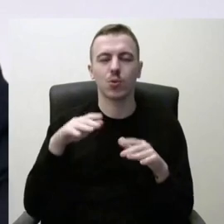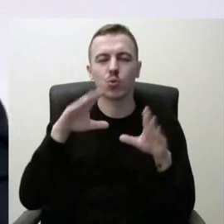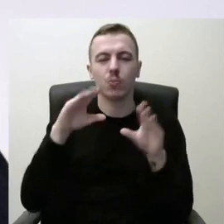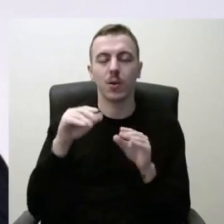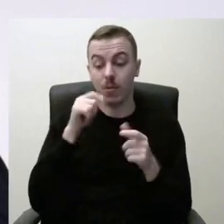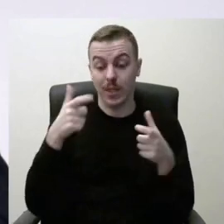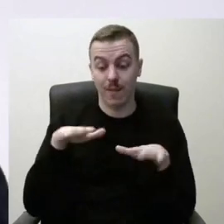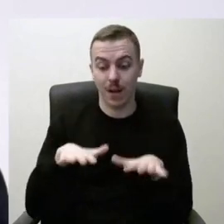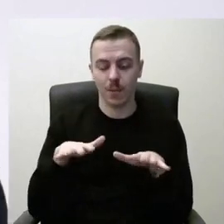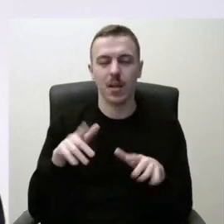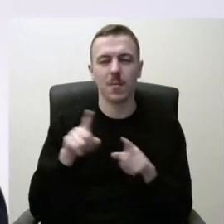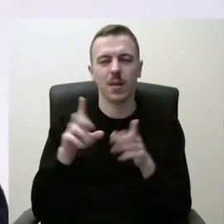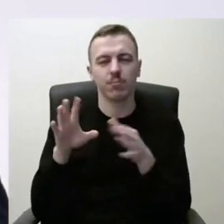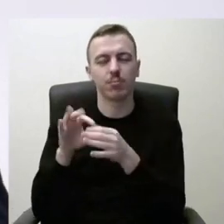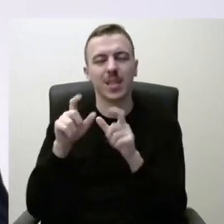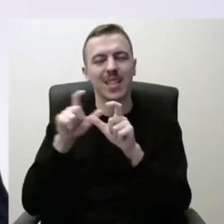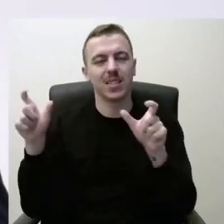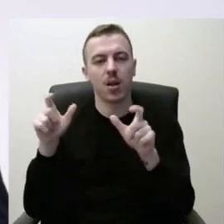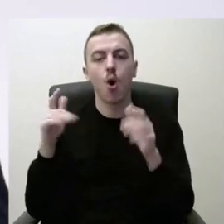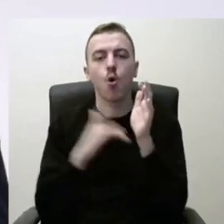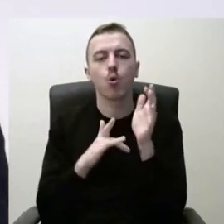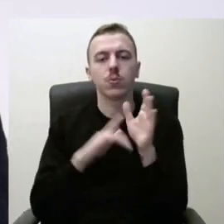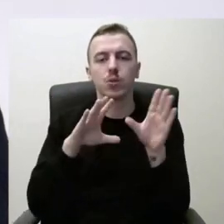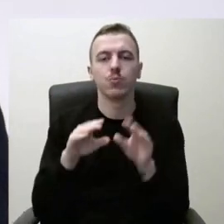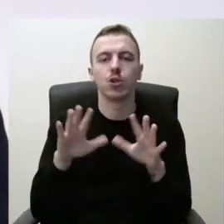jai pavaldžias institucijas, korupciją?